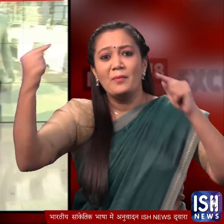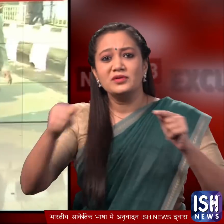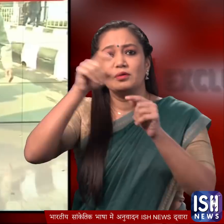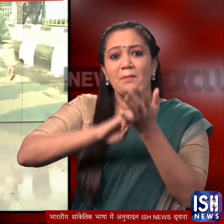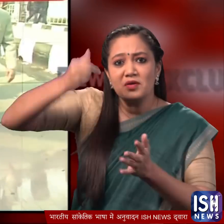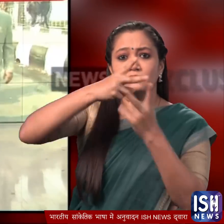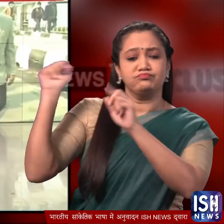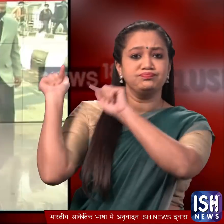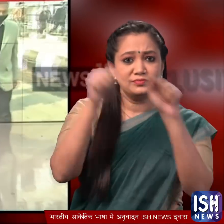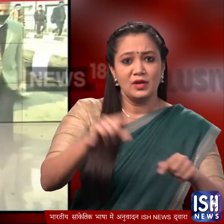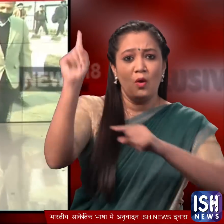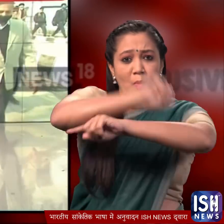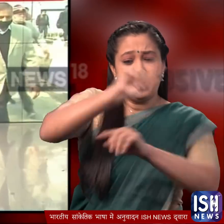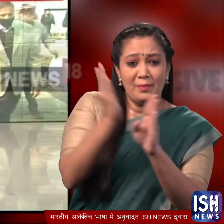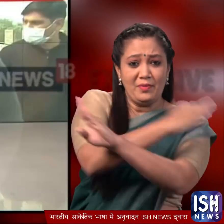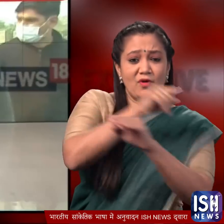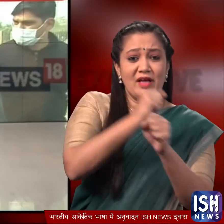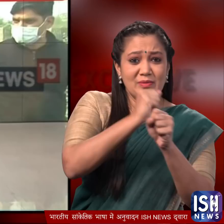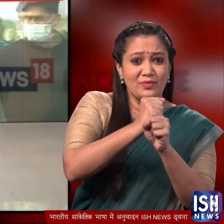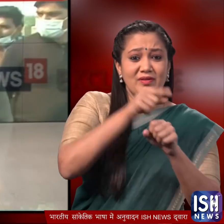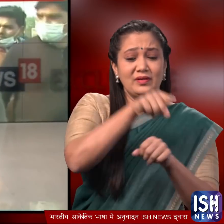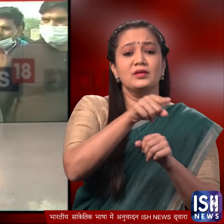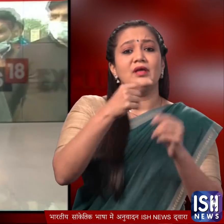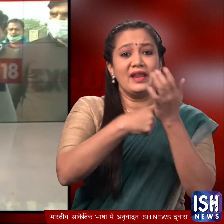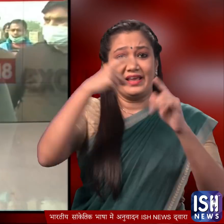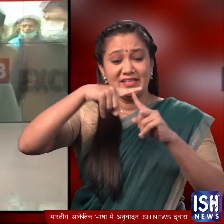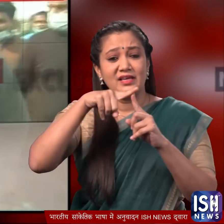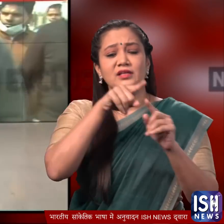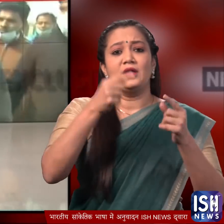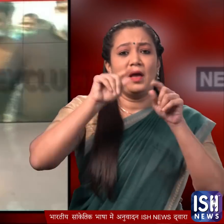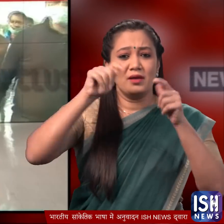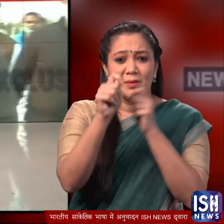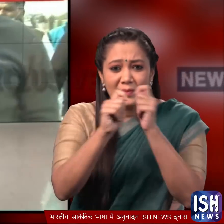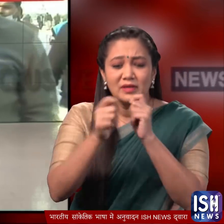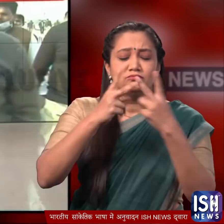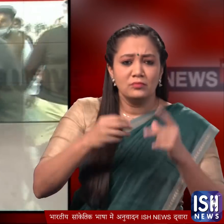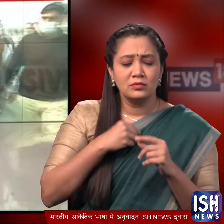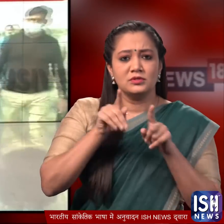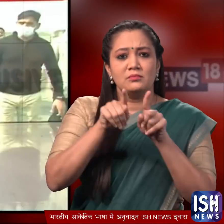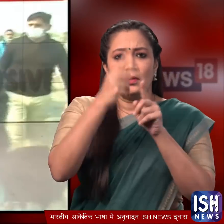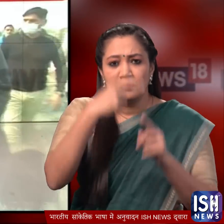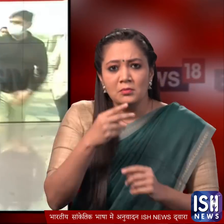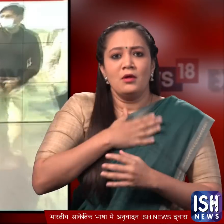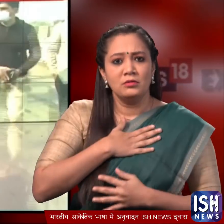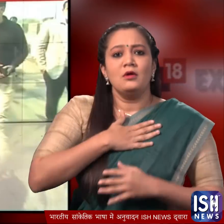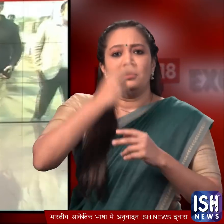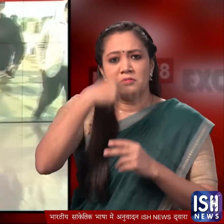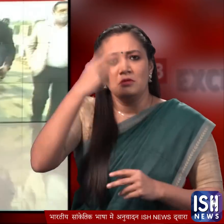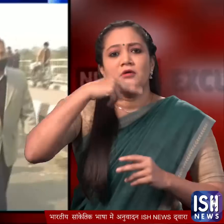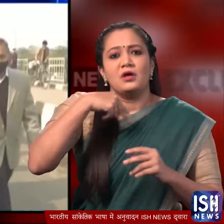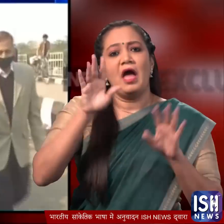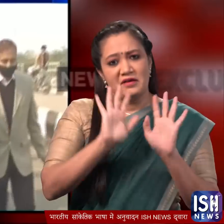के नेता पहुंचने लगे। एक दिन पहले गाजीपुर बॉर्डर पर आंदोलन कर रहे राकेश टिकैत मीडिया के सामने फपक कर रो गए